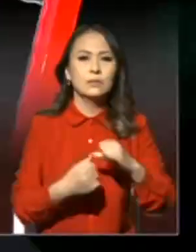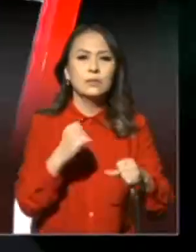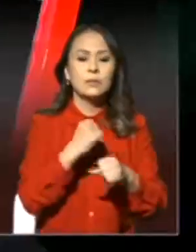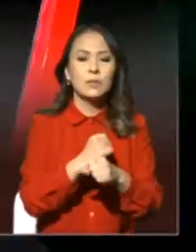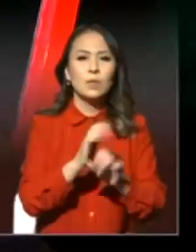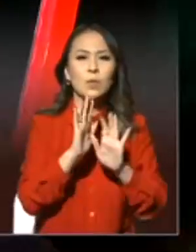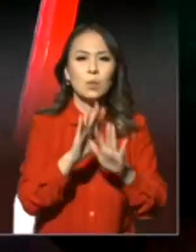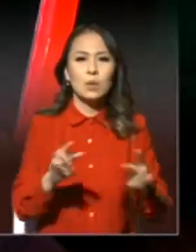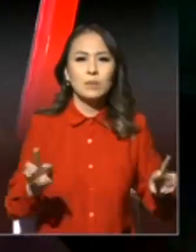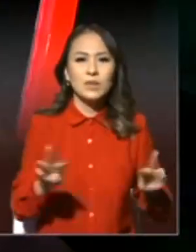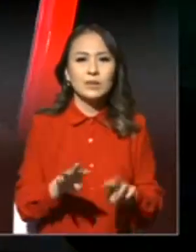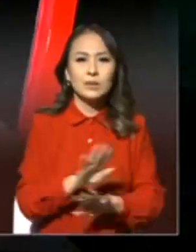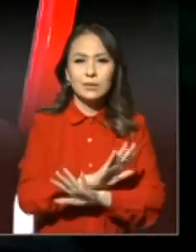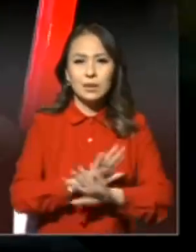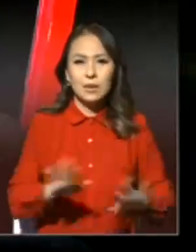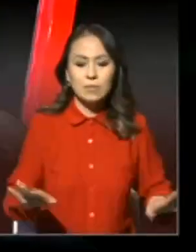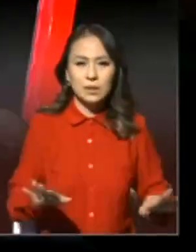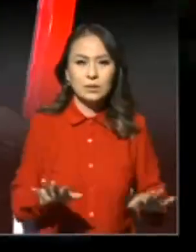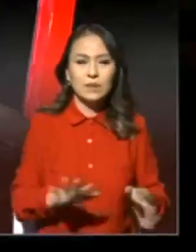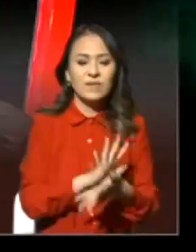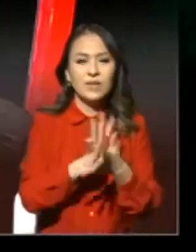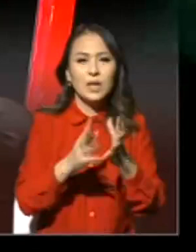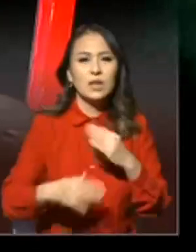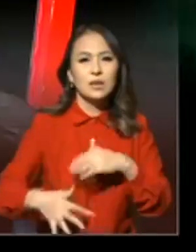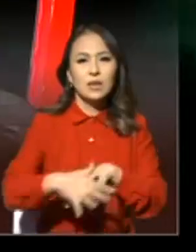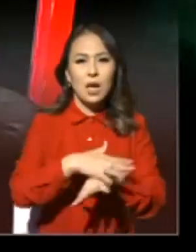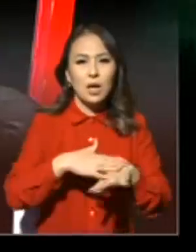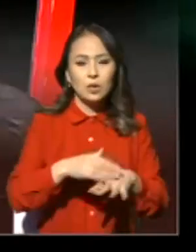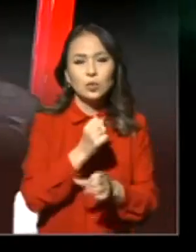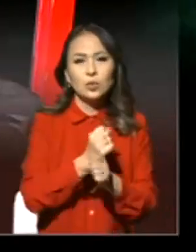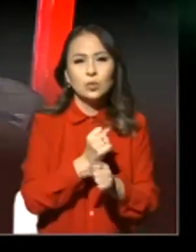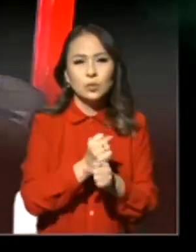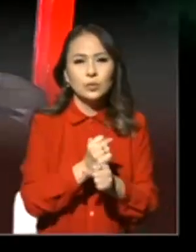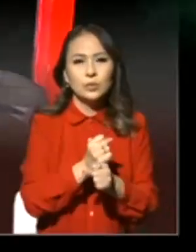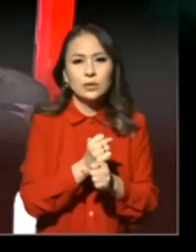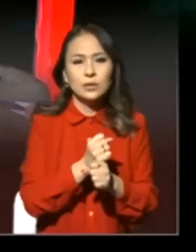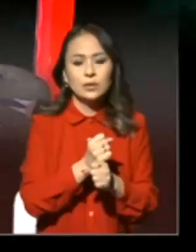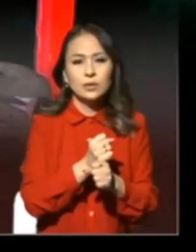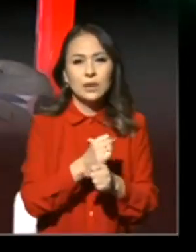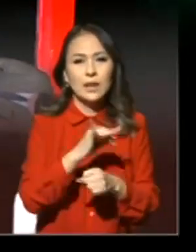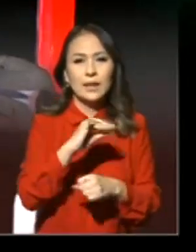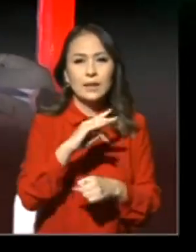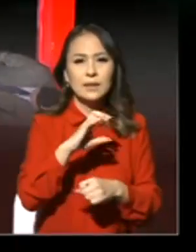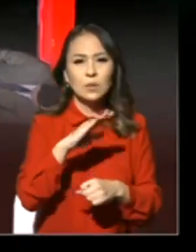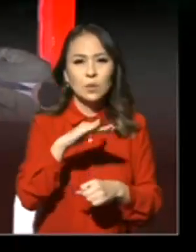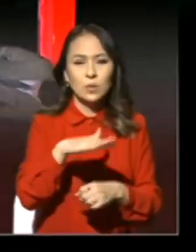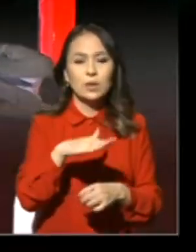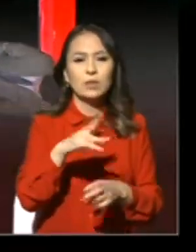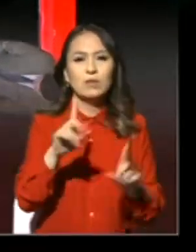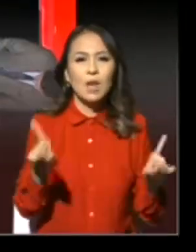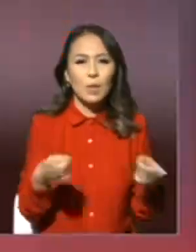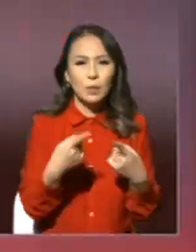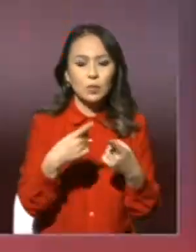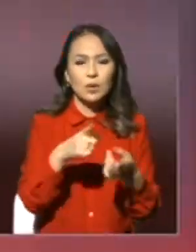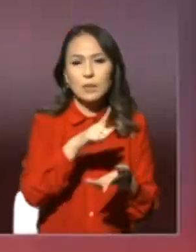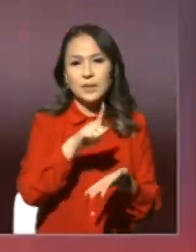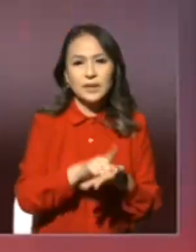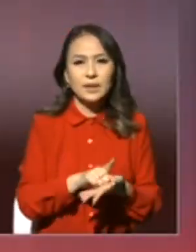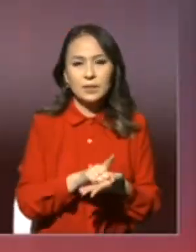тек министрлік қана емес, сонымен қатар нарықтық құрылымдарды институт ретінде дамытуға біз